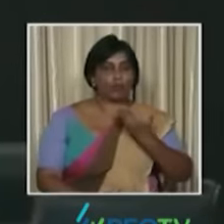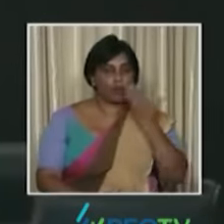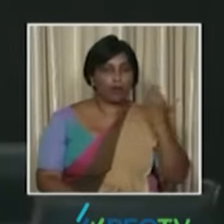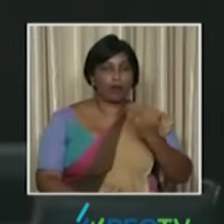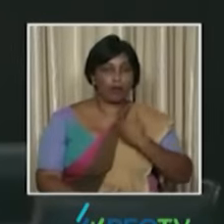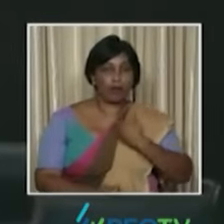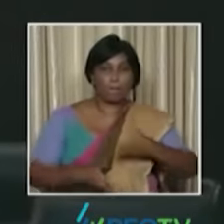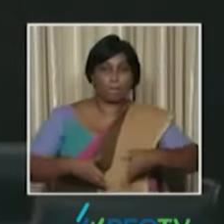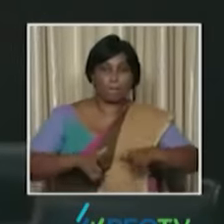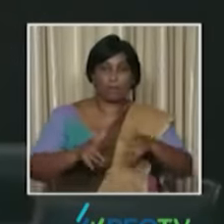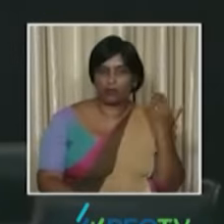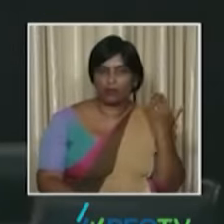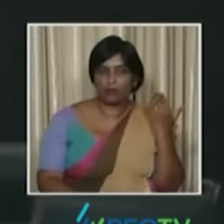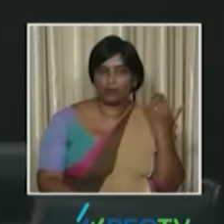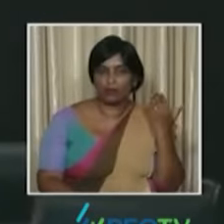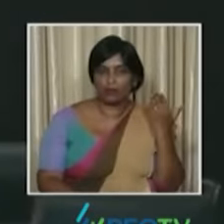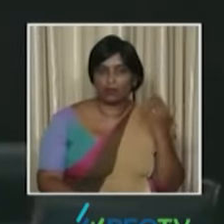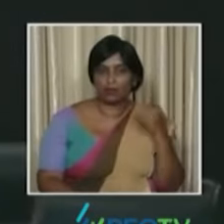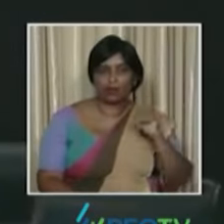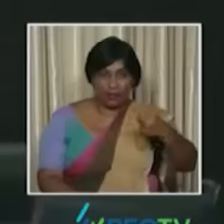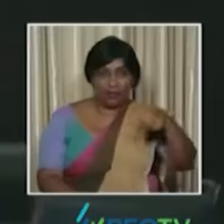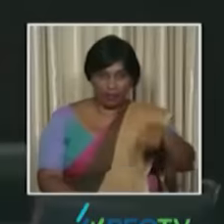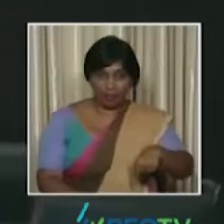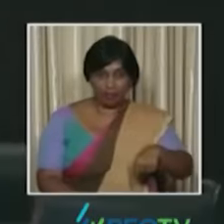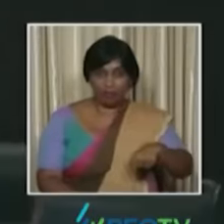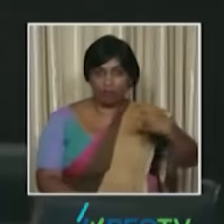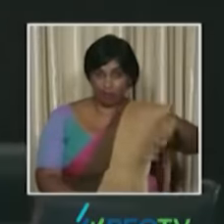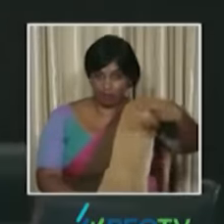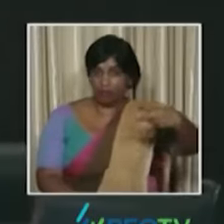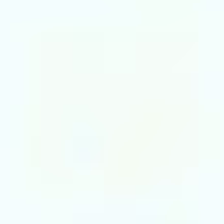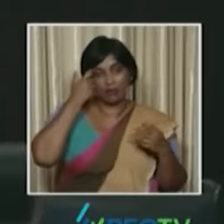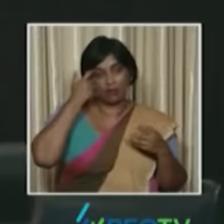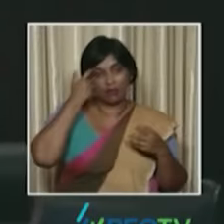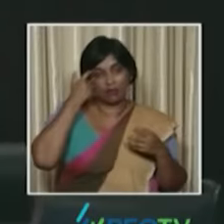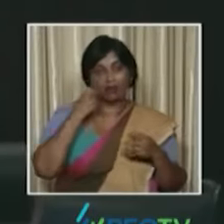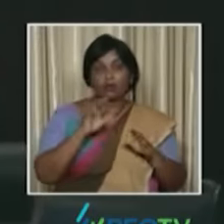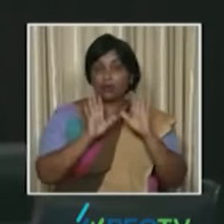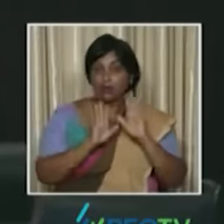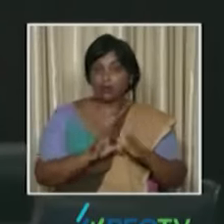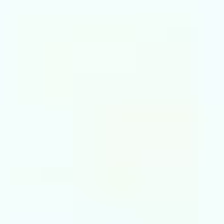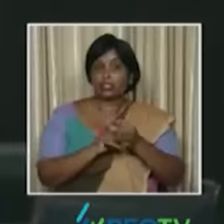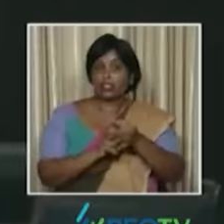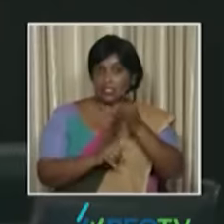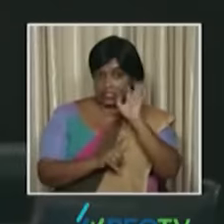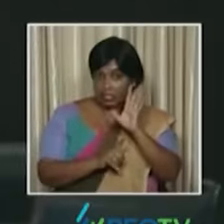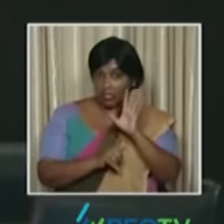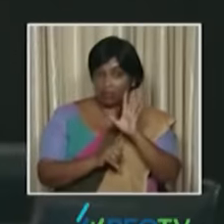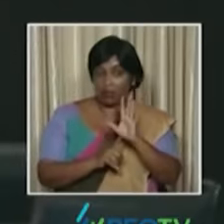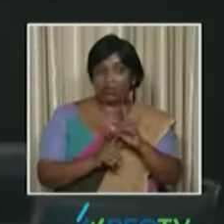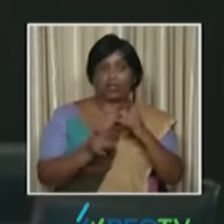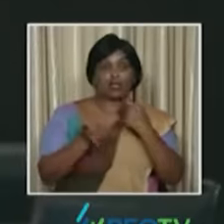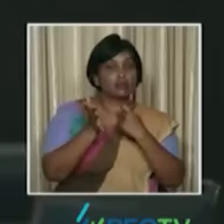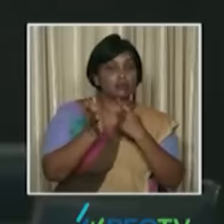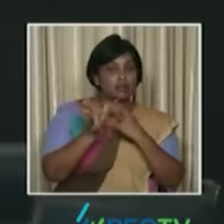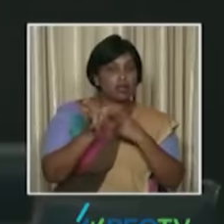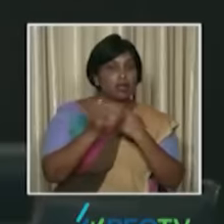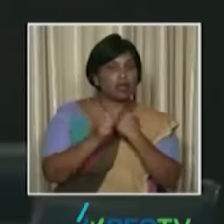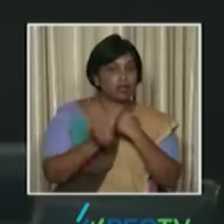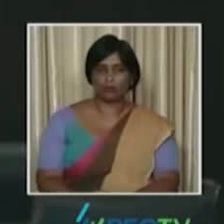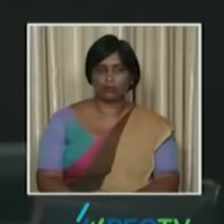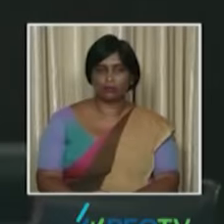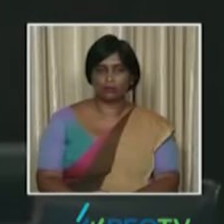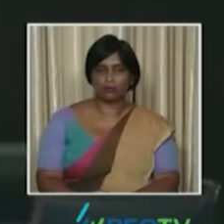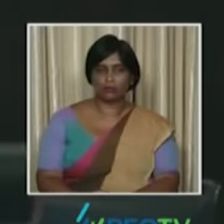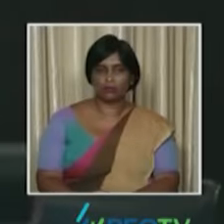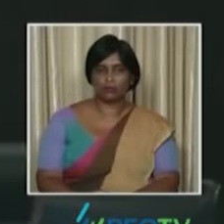මාව මහමග මරලා දාන්න පුළුවන්. ඒක හෙට අදද අනිත්තද කියන එක දන්නේ නැහැ. ඒකට ජනාධිපතිවරයාත් සාගල රත්නායකත් ඉඳලා වග